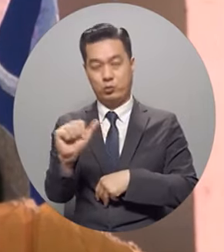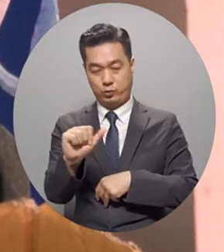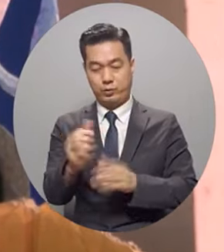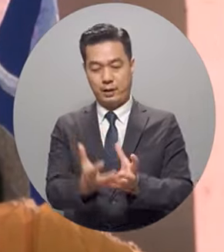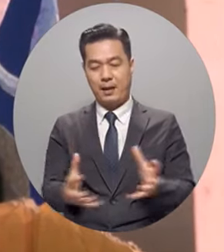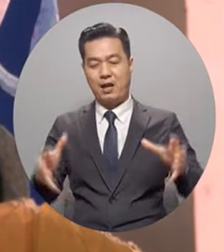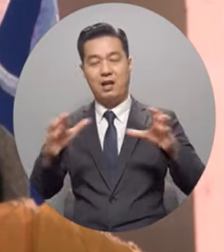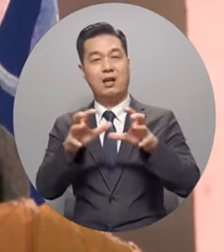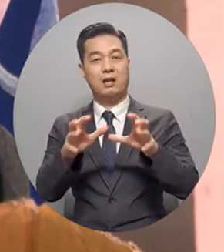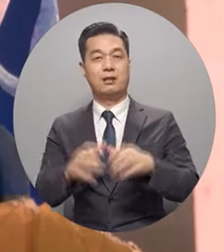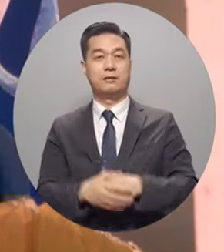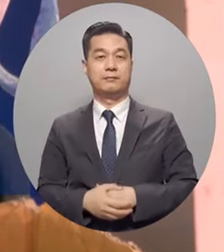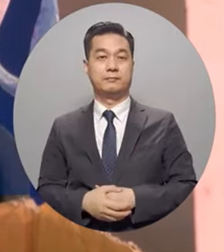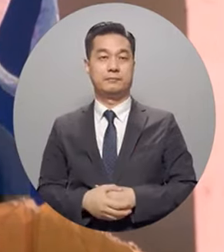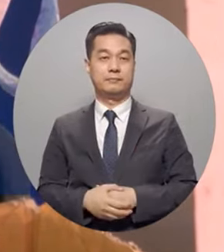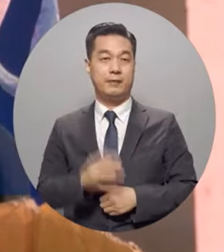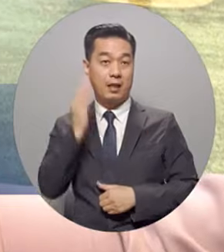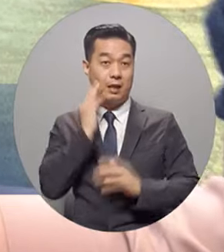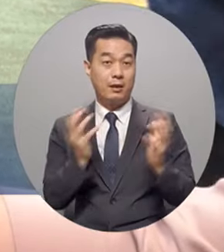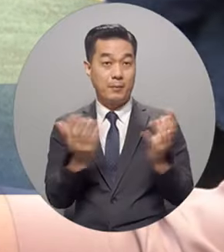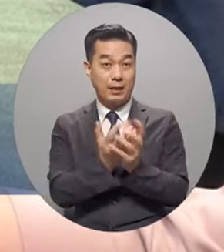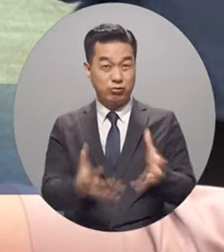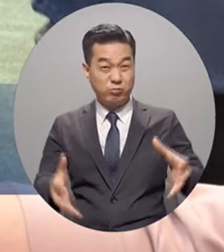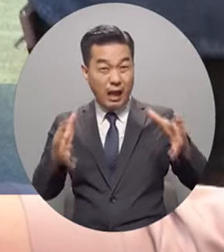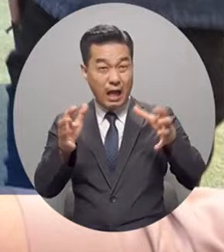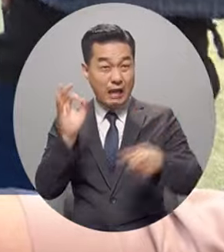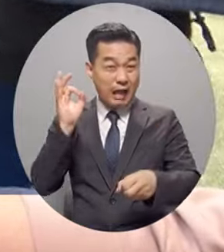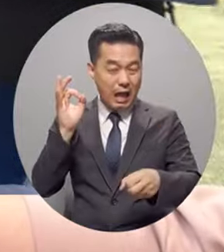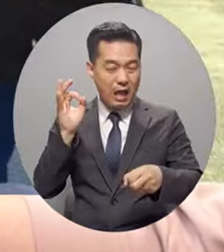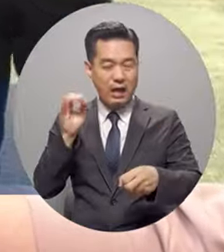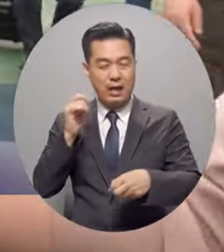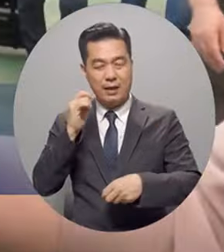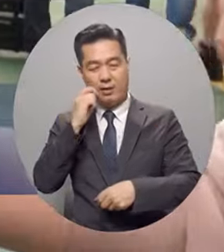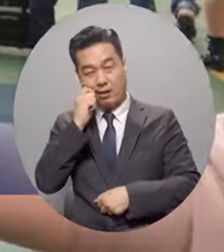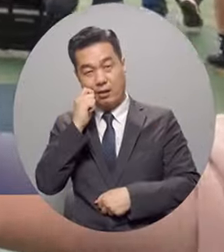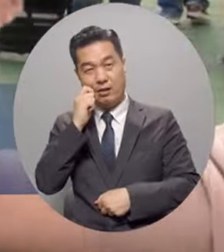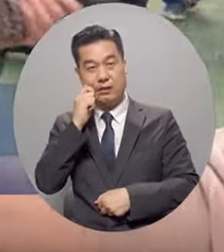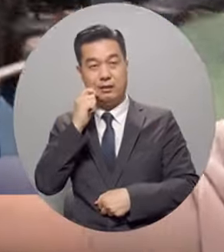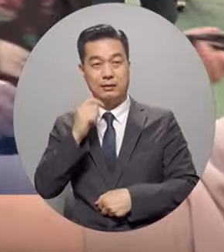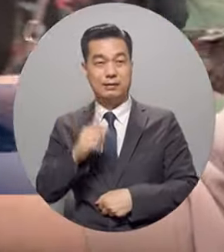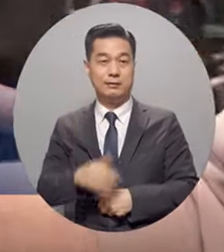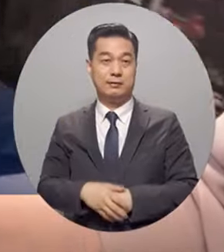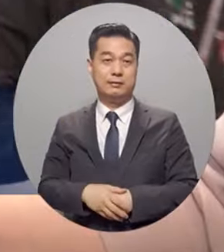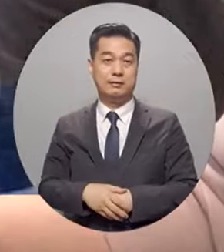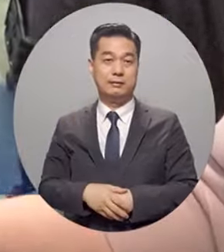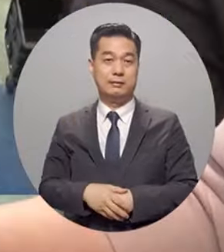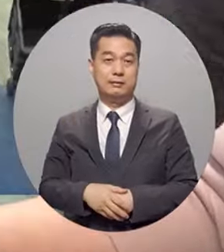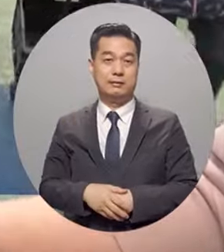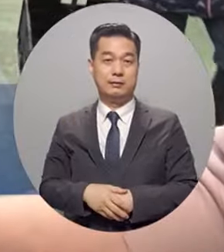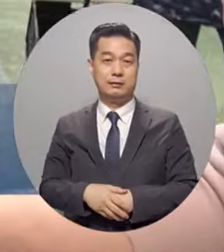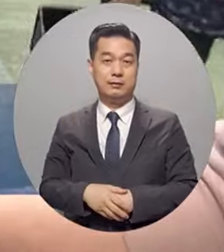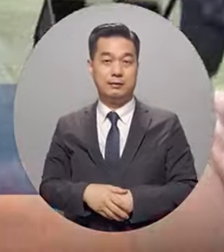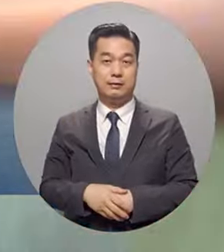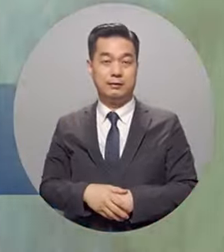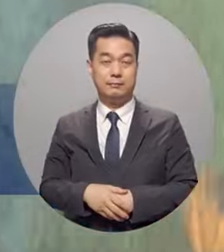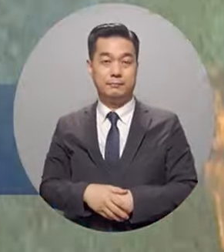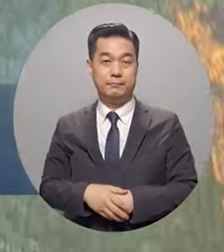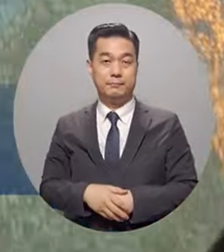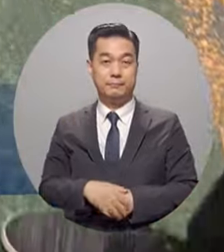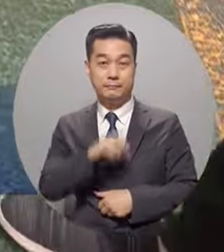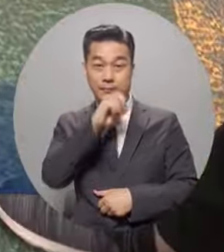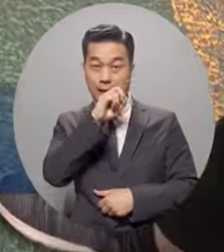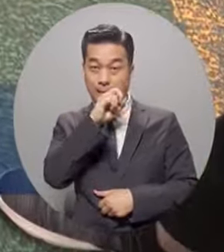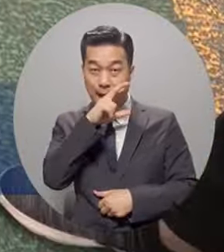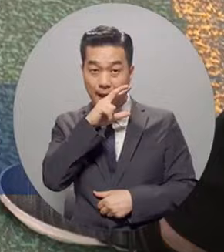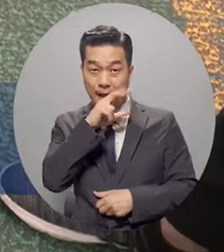팔렸습니다. 포기 배추는 너무 비싸고는 그래서 못 샀어요. 쪽파도, 네, 쪽파도 너무 비싸서 이거